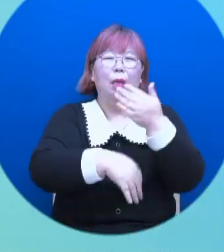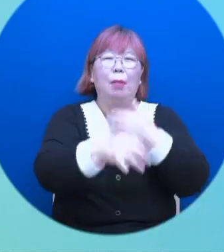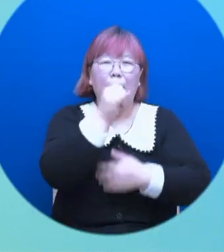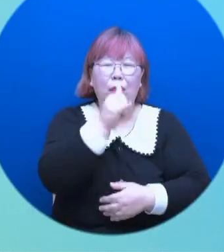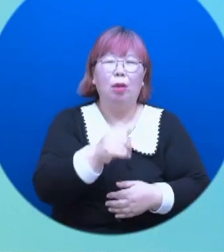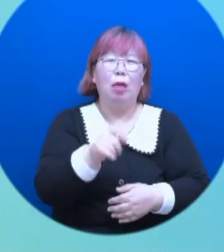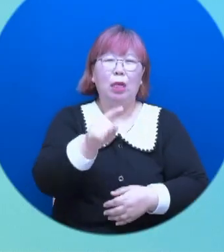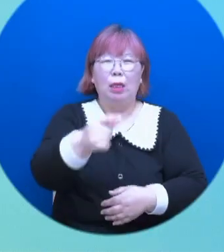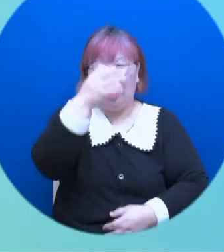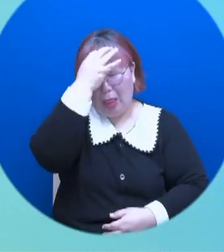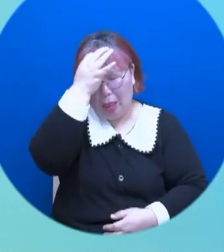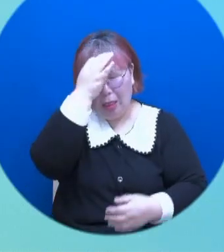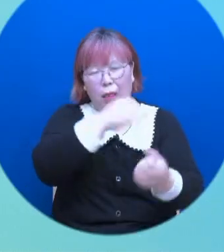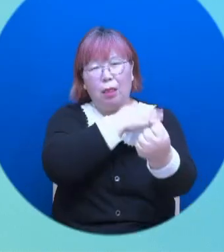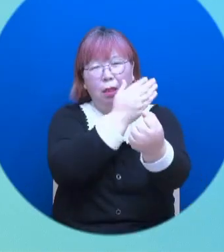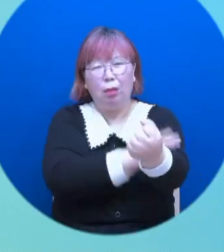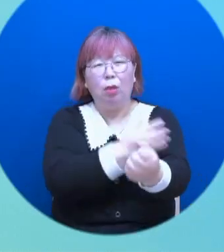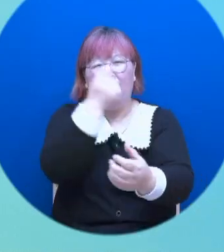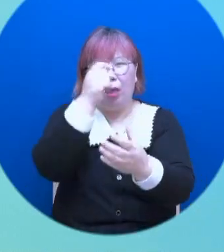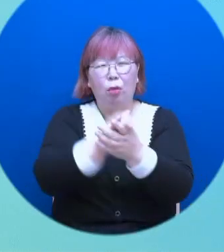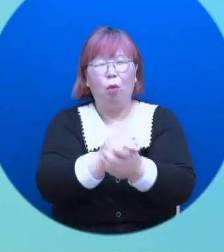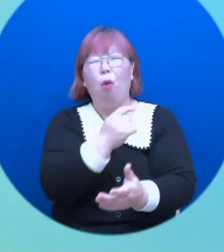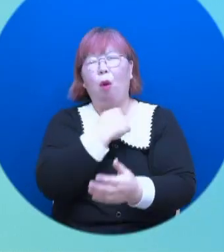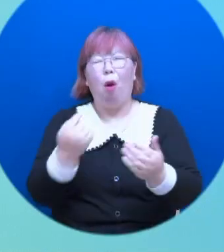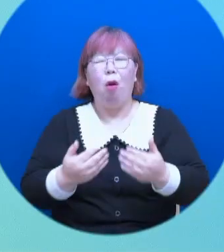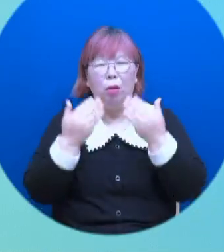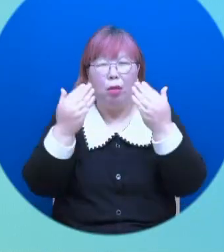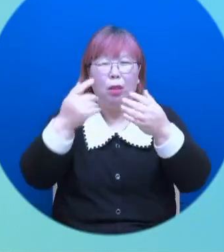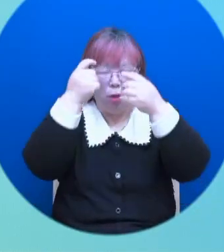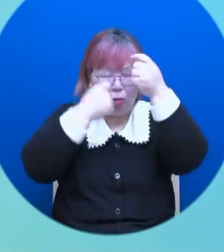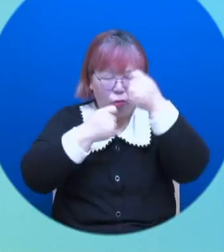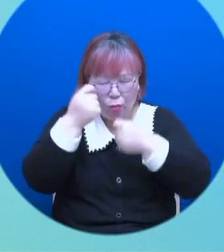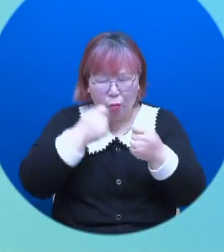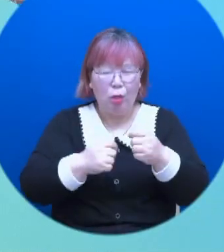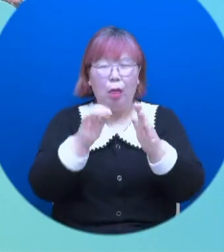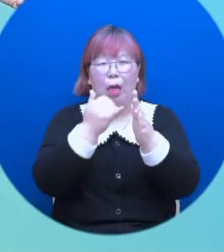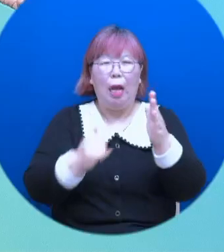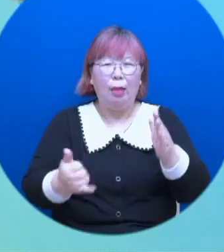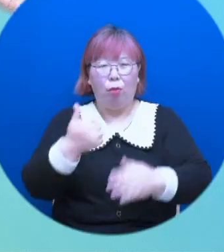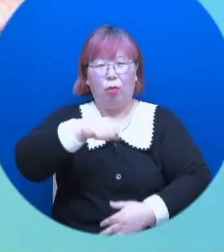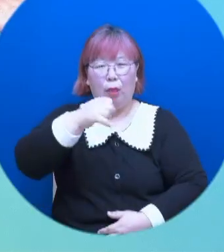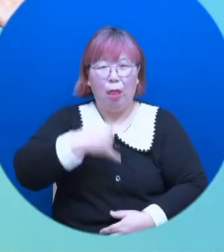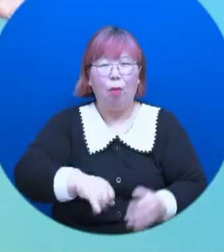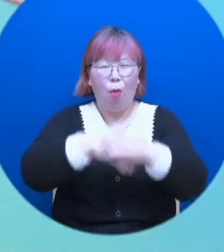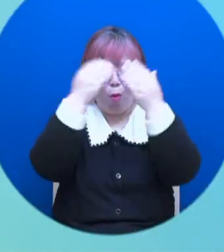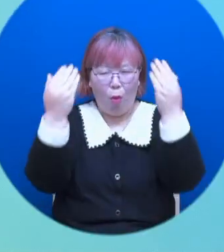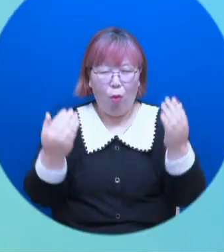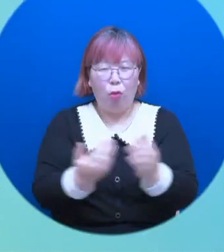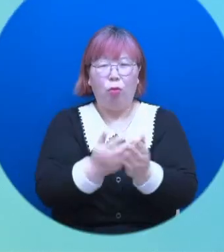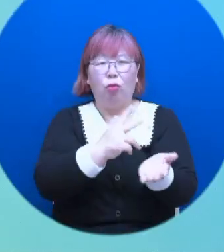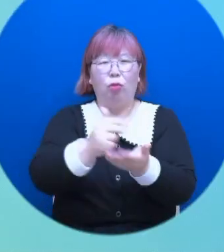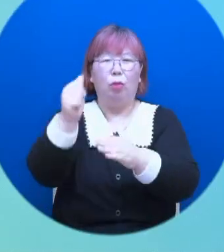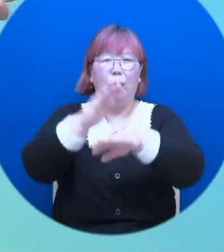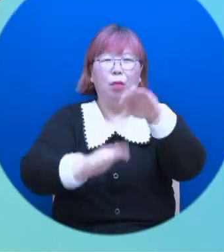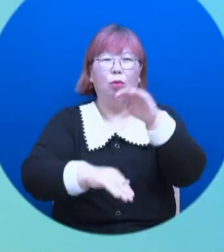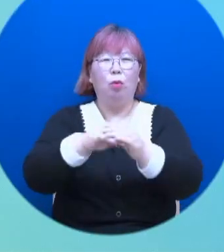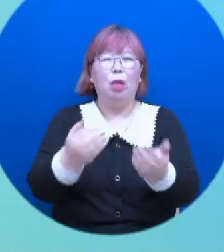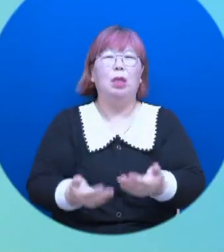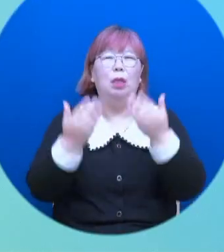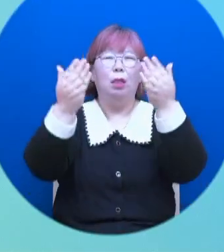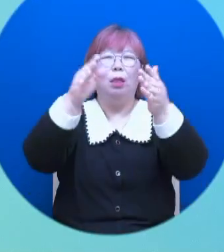은사와 재능과 기도와 헌신과 눈물과 가족과 자녀들을 모두 주님의 손에 올려드릴